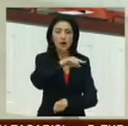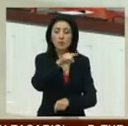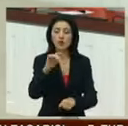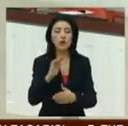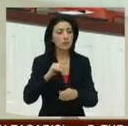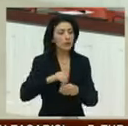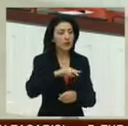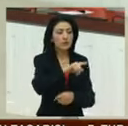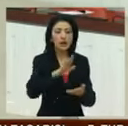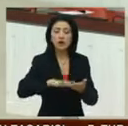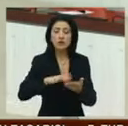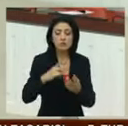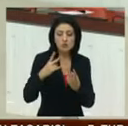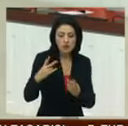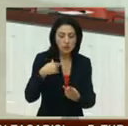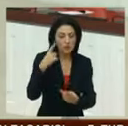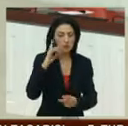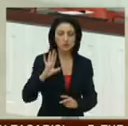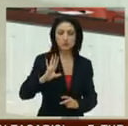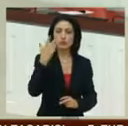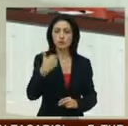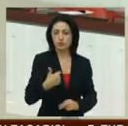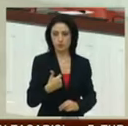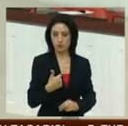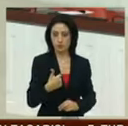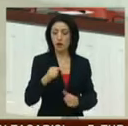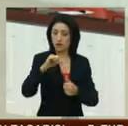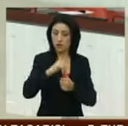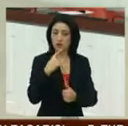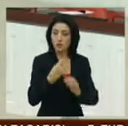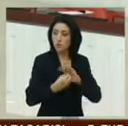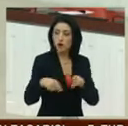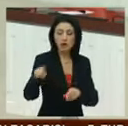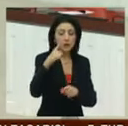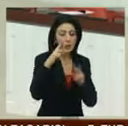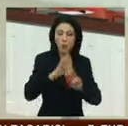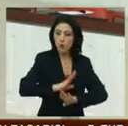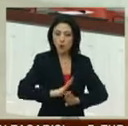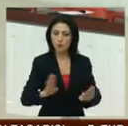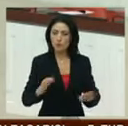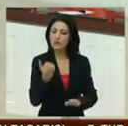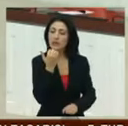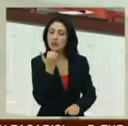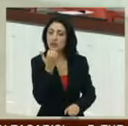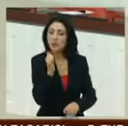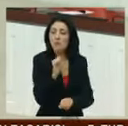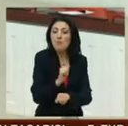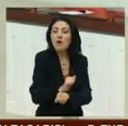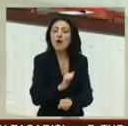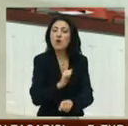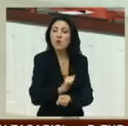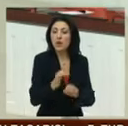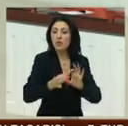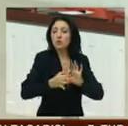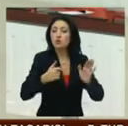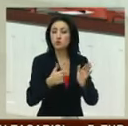meslektaşlarım tarafından düşünülen çözümü hayretle tekrarlamak isterim. Dünyada örneği görülmemiş geçici mahkumiyet